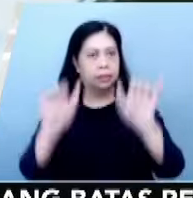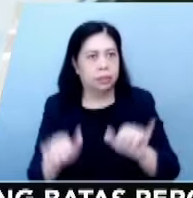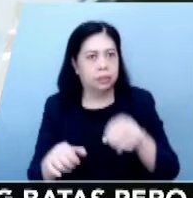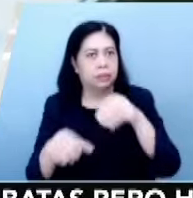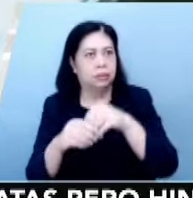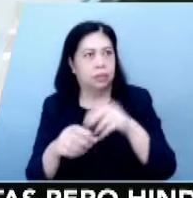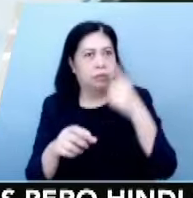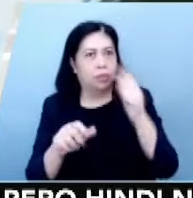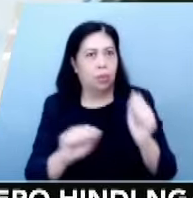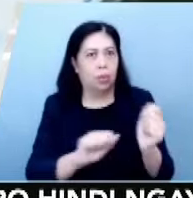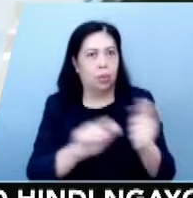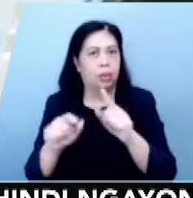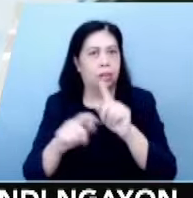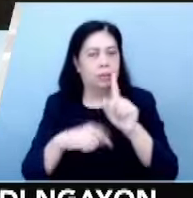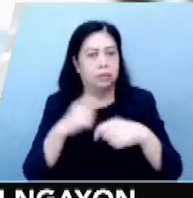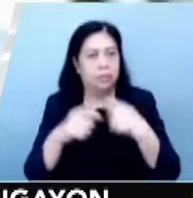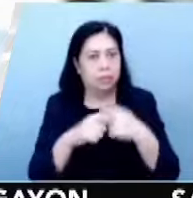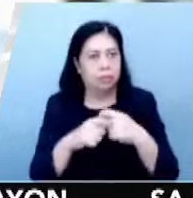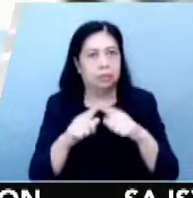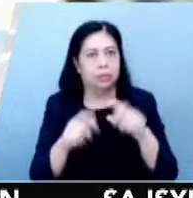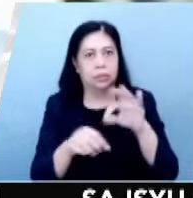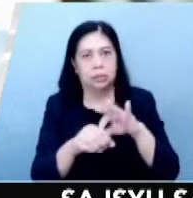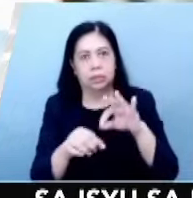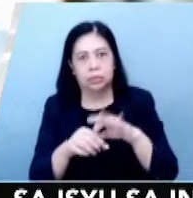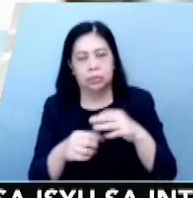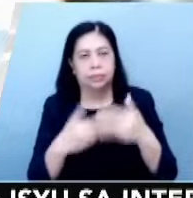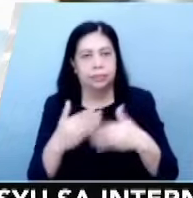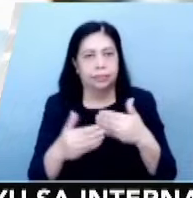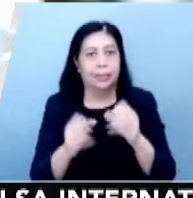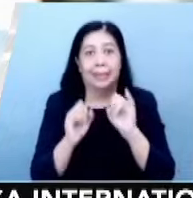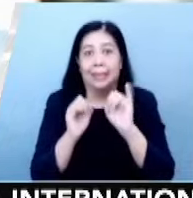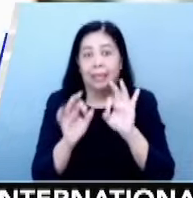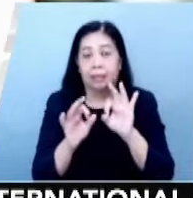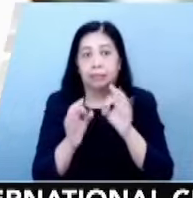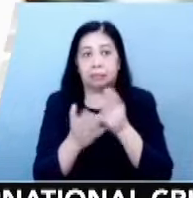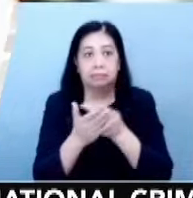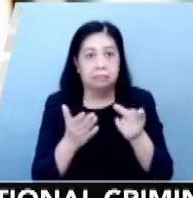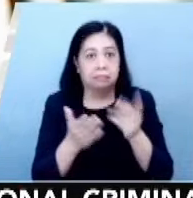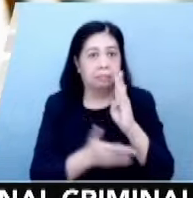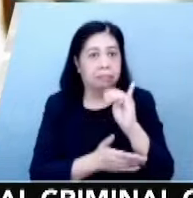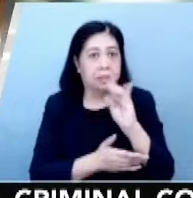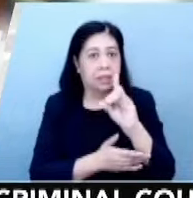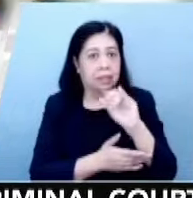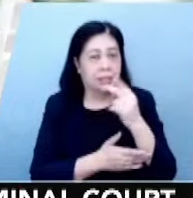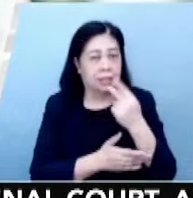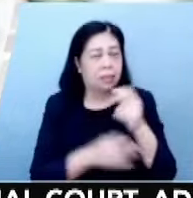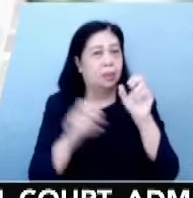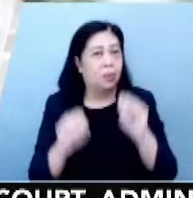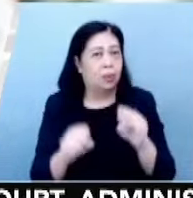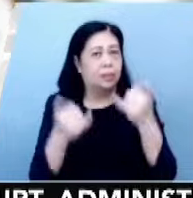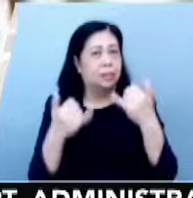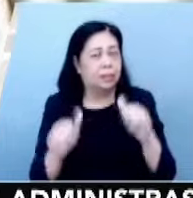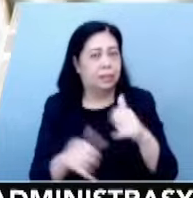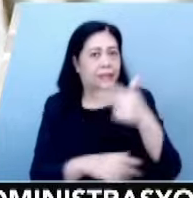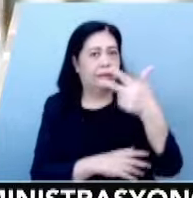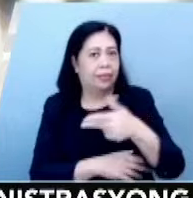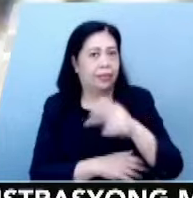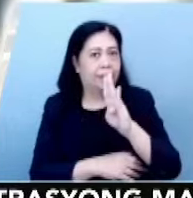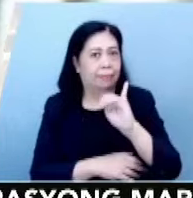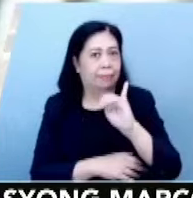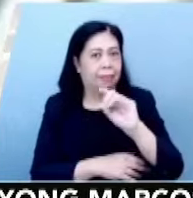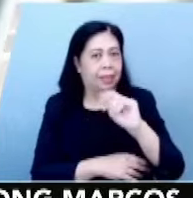types of electoral stages. Sakaling mabigo ang bidding ayon sa COMELEC ay pwede pa naman ang ikatlong bidding o kaya yung